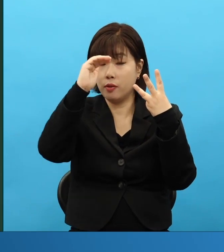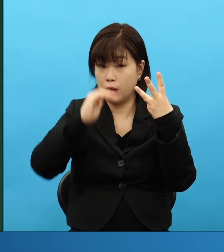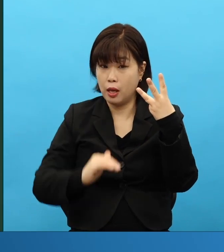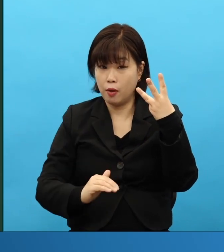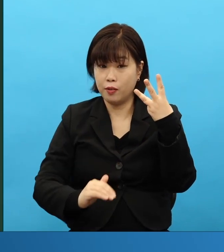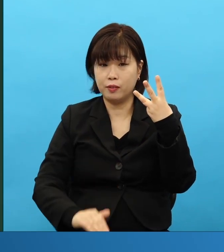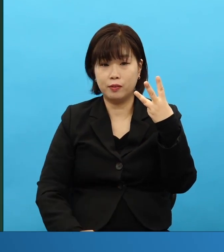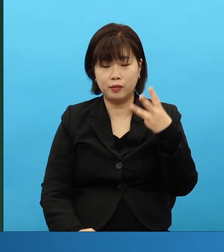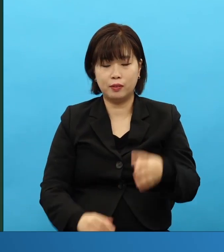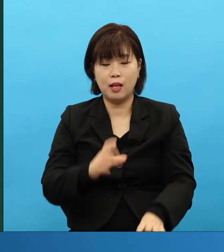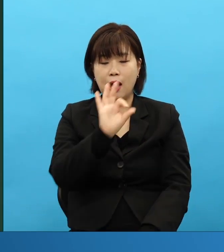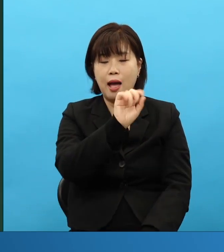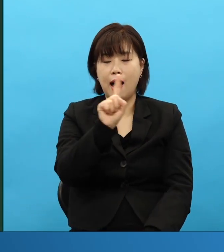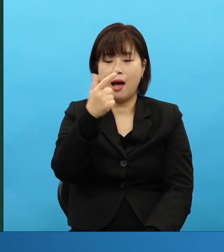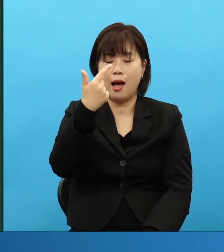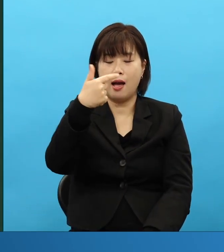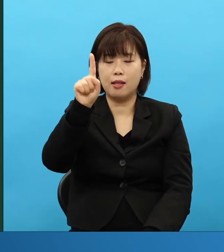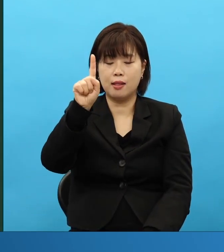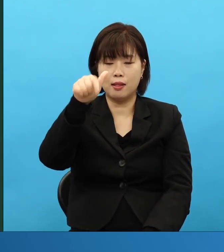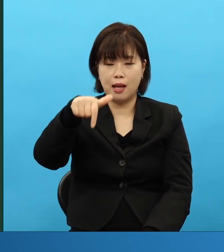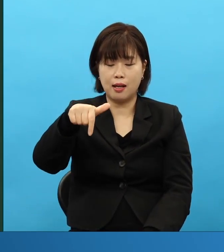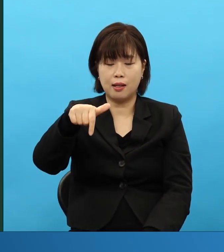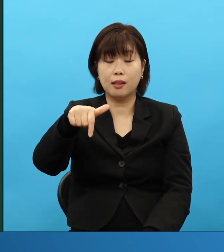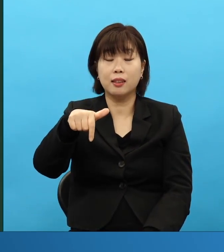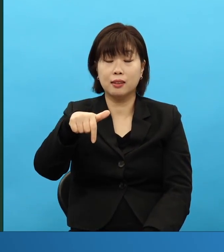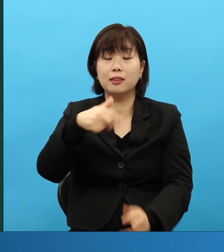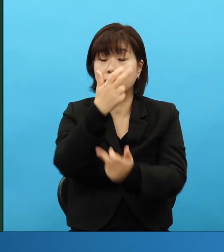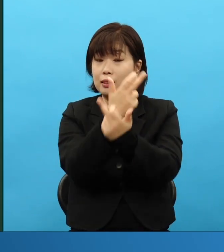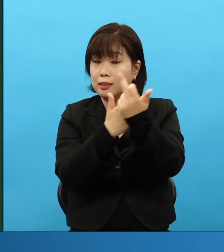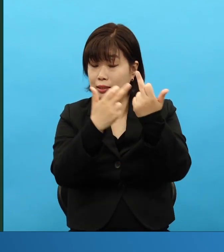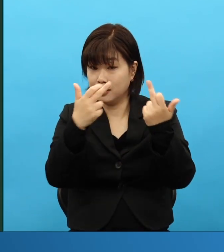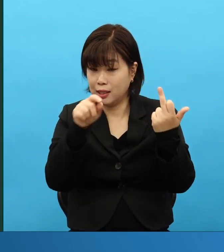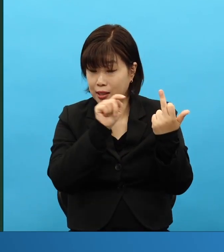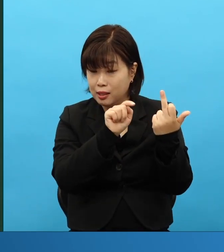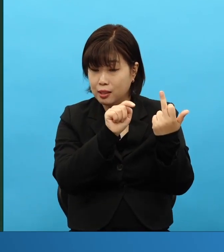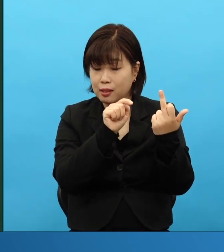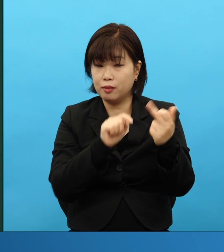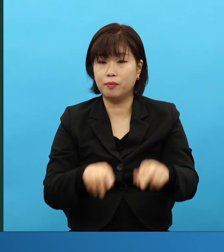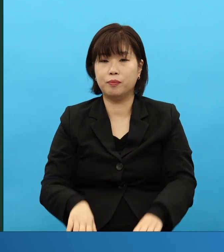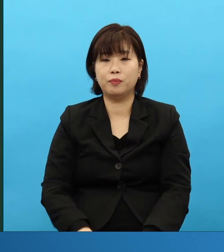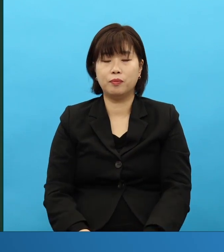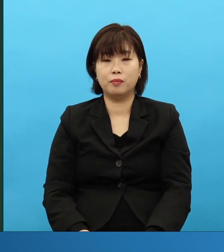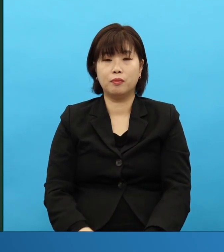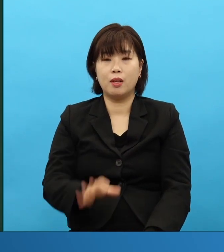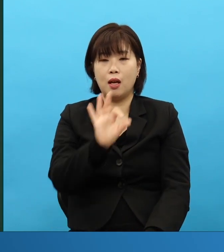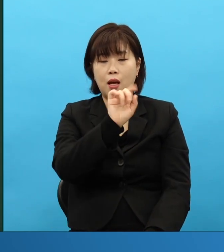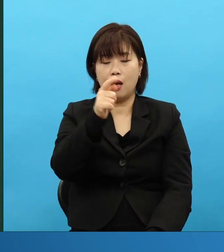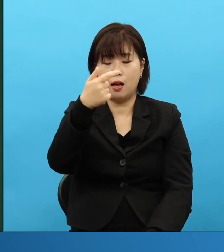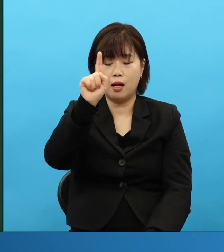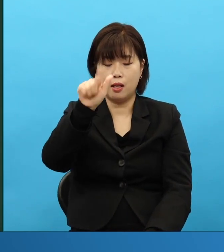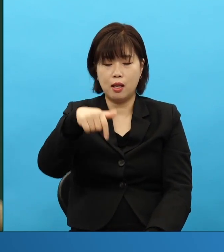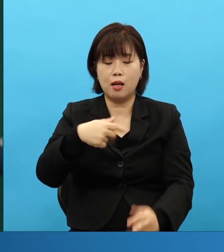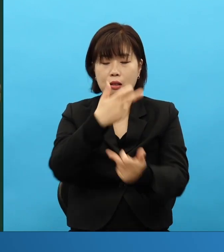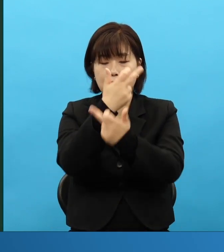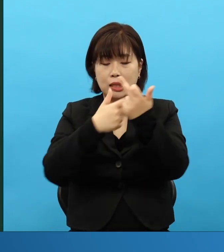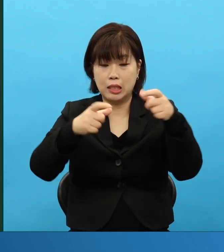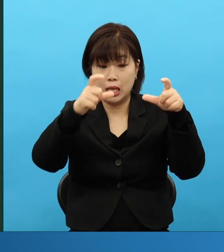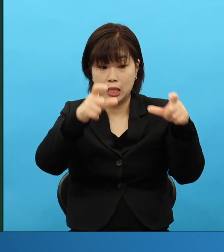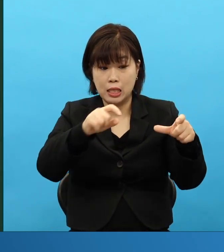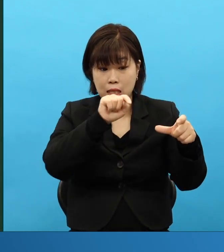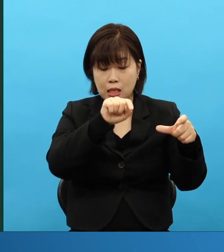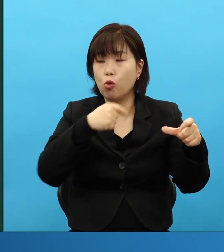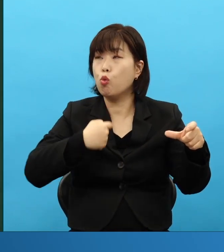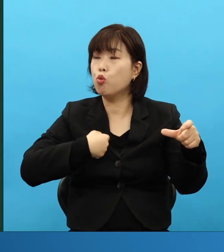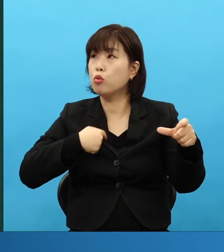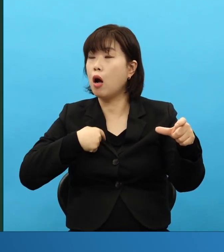마지막으로 안악산지. And lastly, we see the Anak Hill country. 이 안악산지는 내게 지금 응답에 어떤 의미가 있냐? And so the Anak Hill